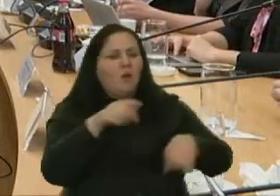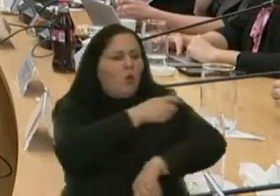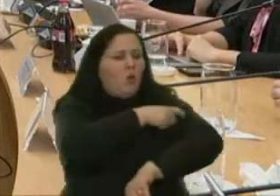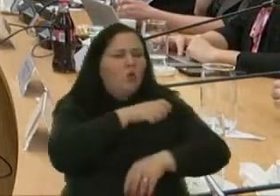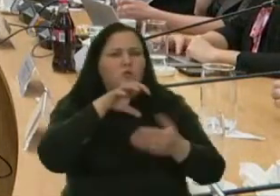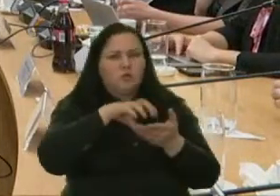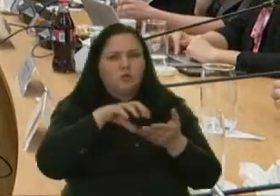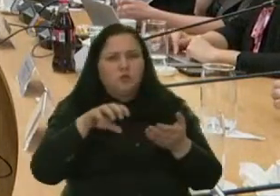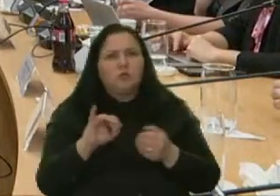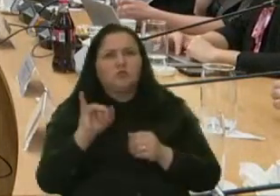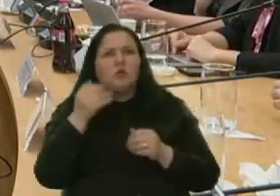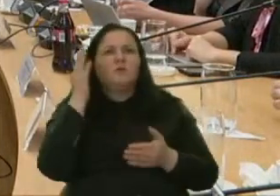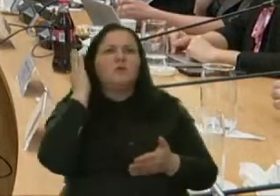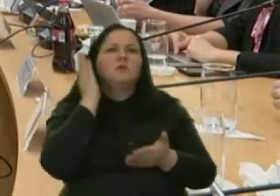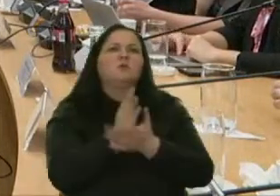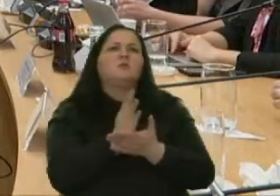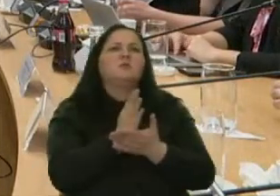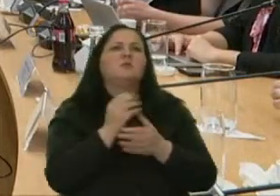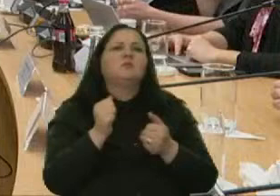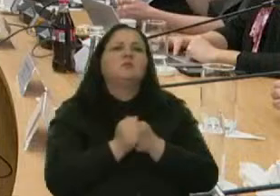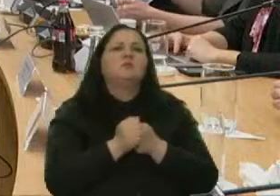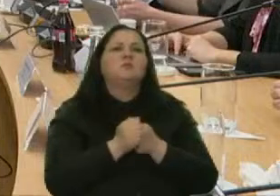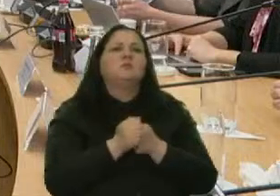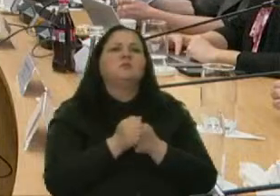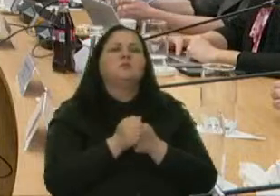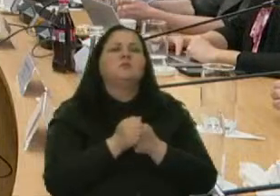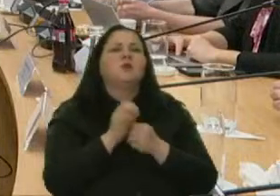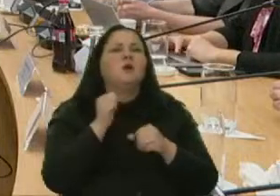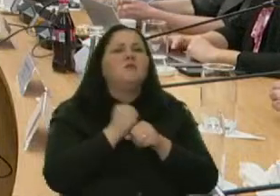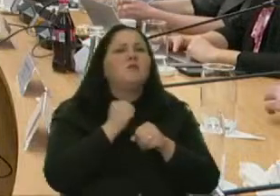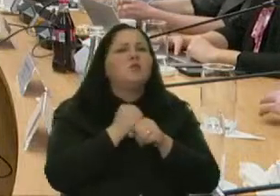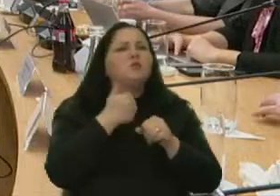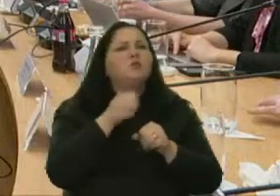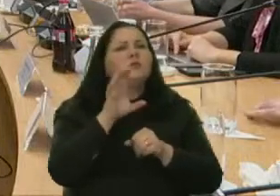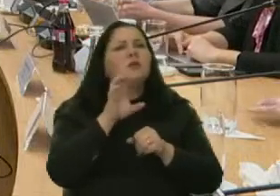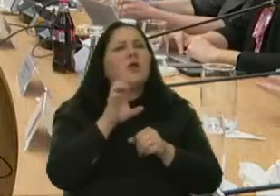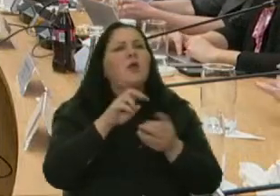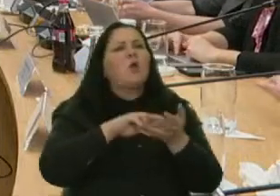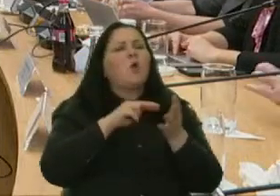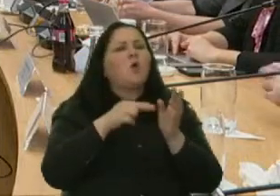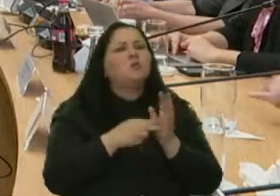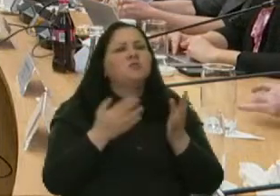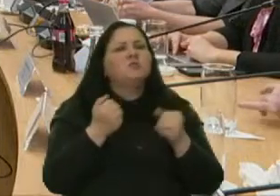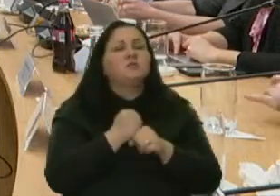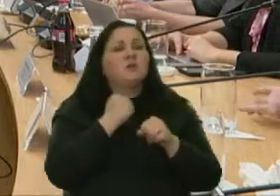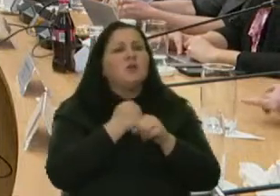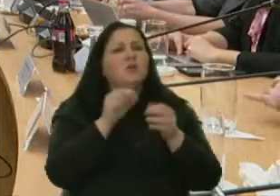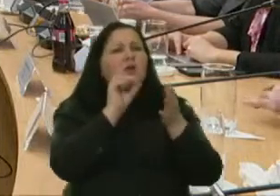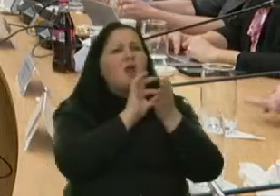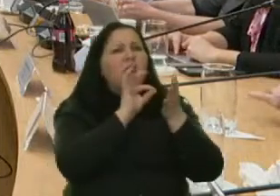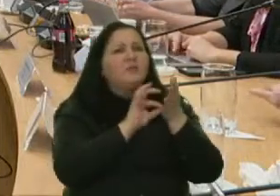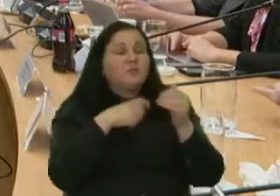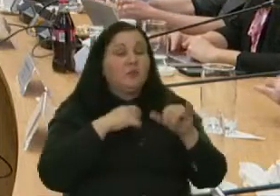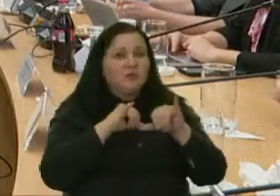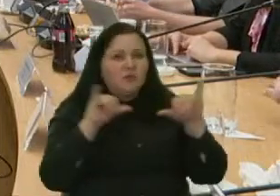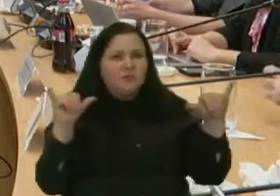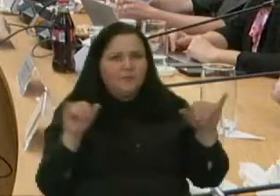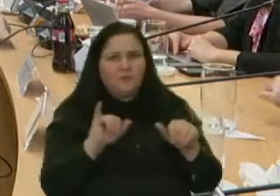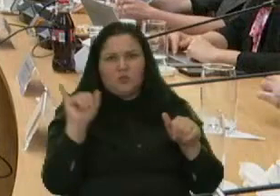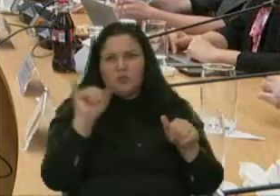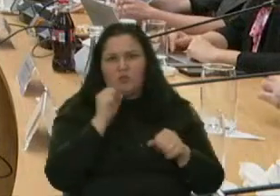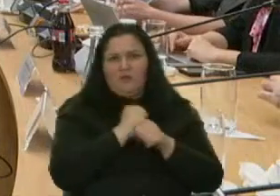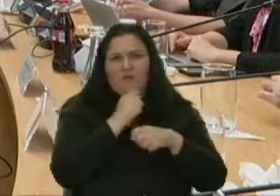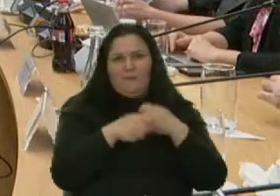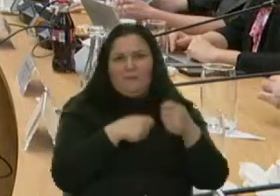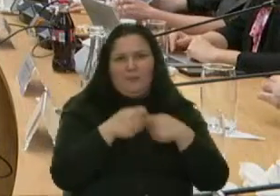au avut decizii cred că au făcut și au creat un ecosistem astfel încât toate elementele să se poată dezvolta adică cei care fac